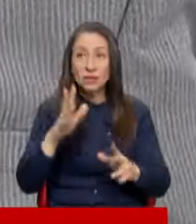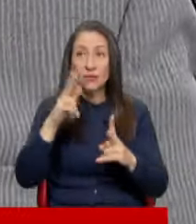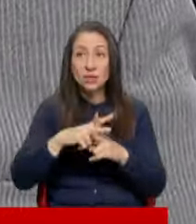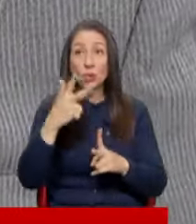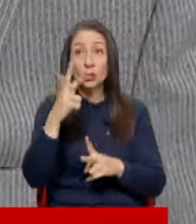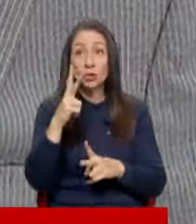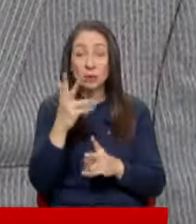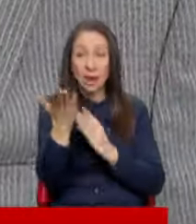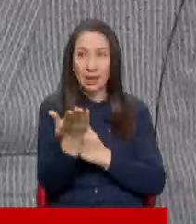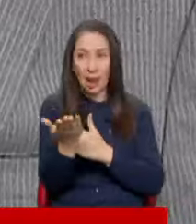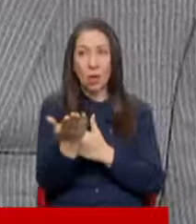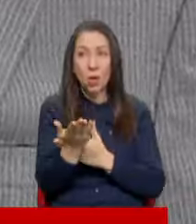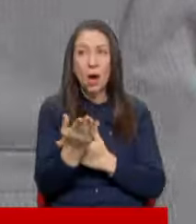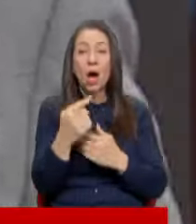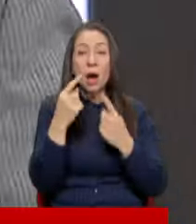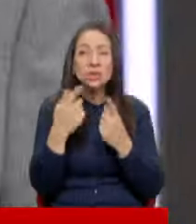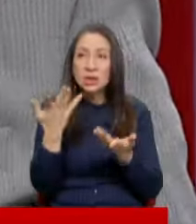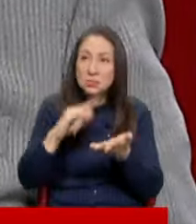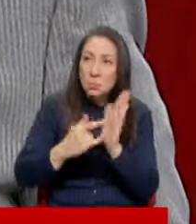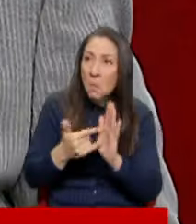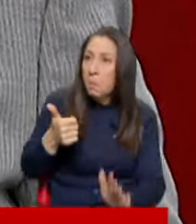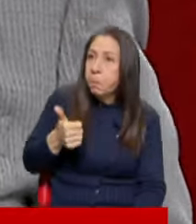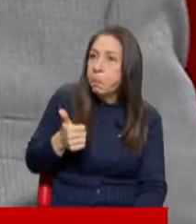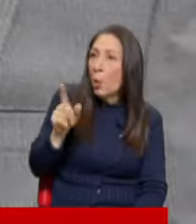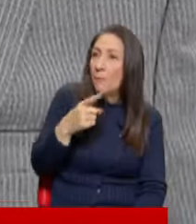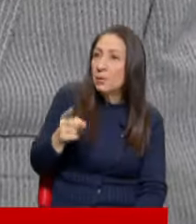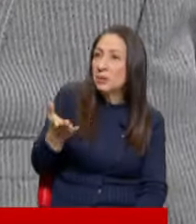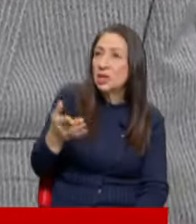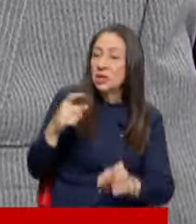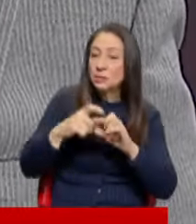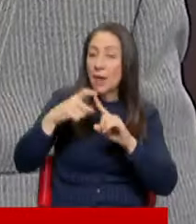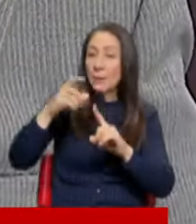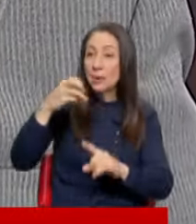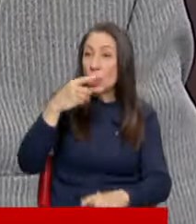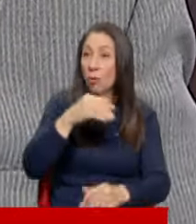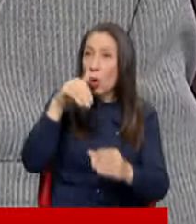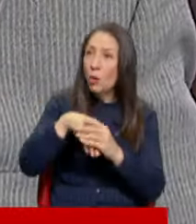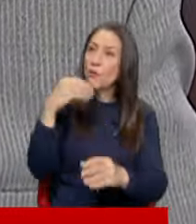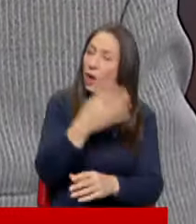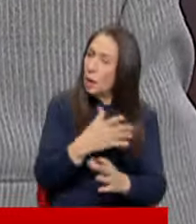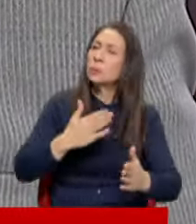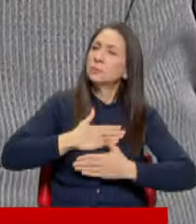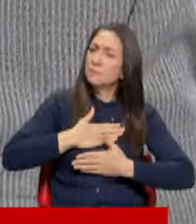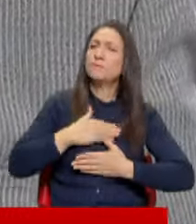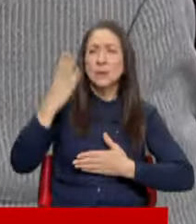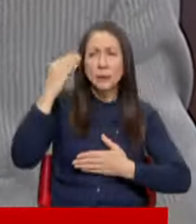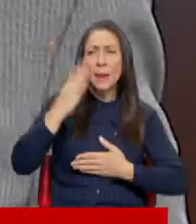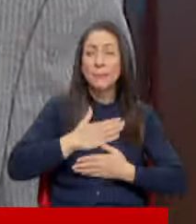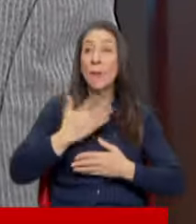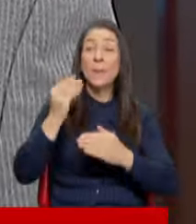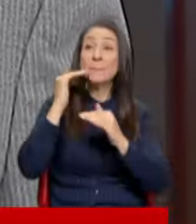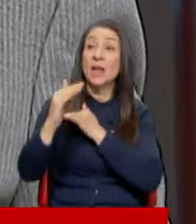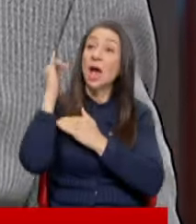faturası 3.000 L geliyor amca Nasıl geçiniyorsun bu 10.000 lirayla Recep Tayyip Erdoğan'a oy ver bunu anladım da niye